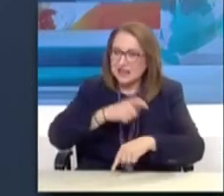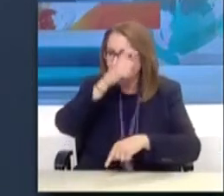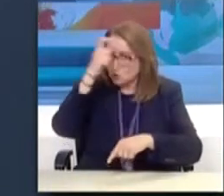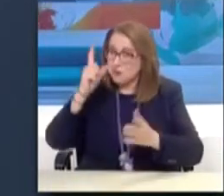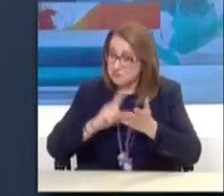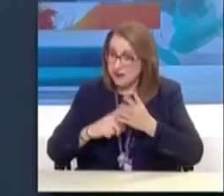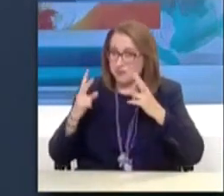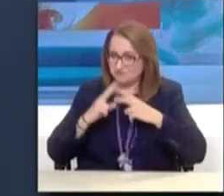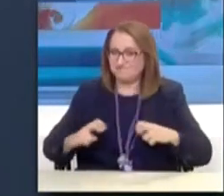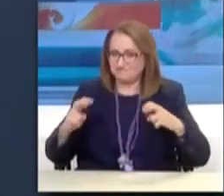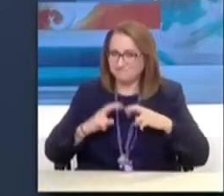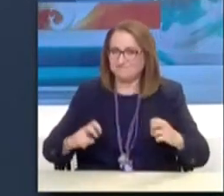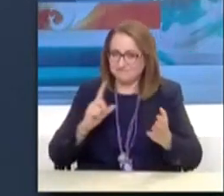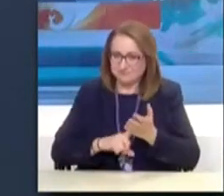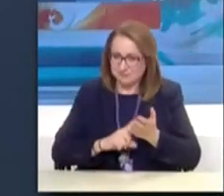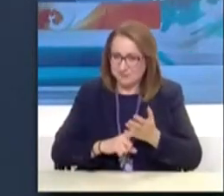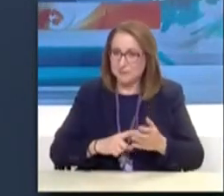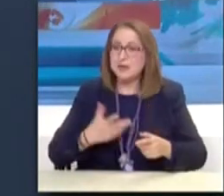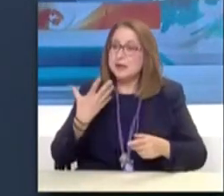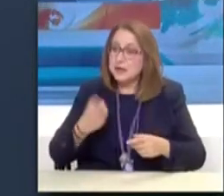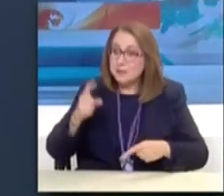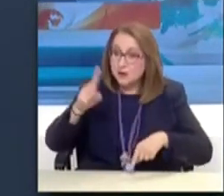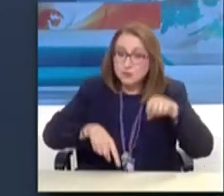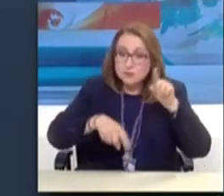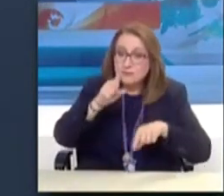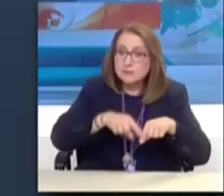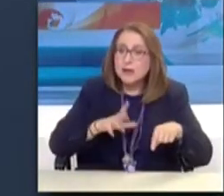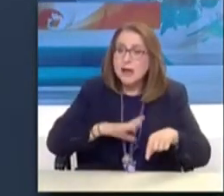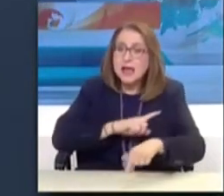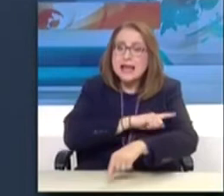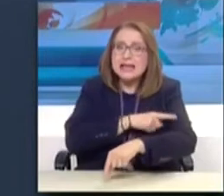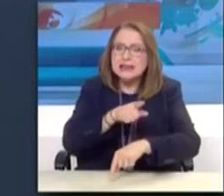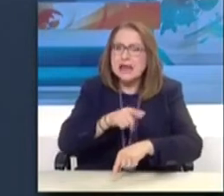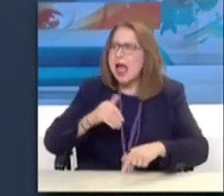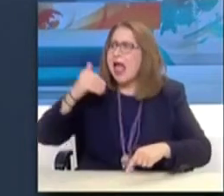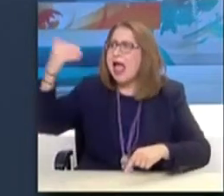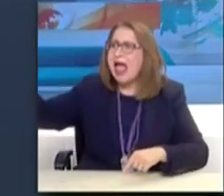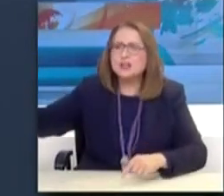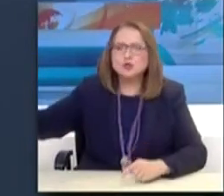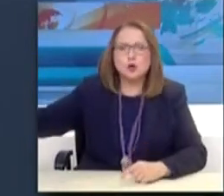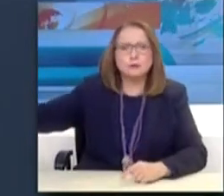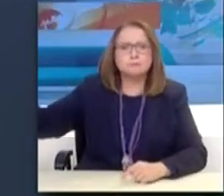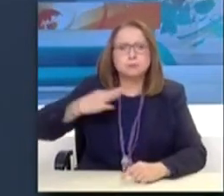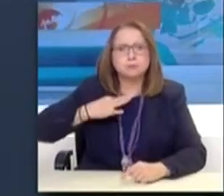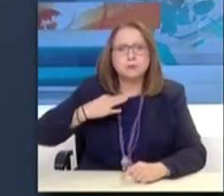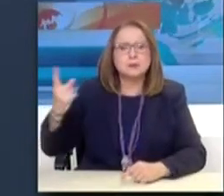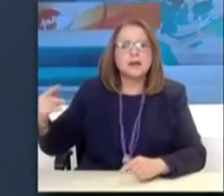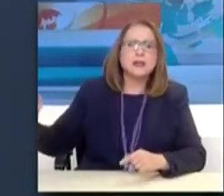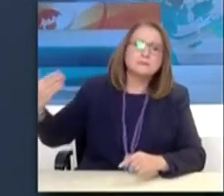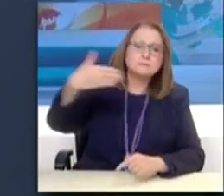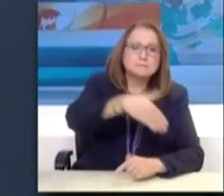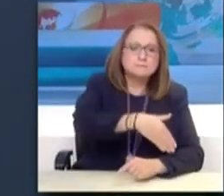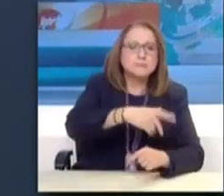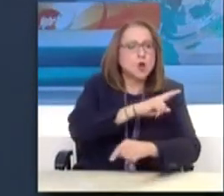που εξωνοσοκομιακά εκτέθησαν στον ιό και μετά διαπιστώθηκε στο νοσοκομείο η ύπαρξη του ιού και αυτά